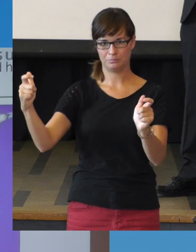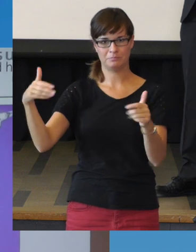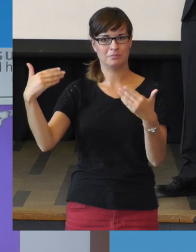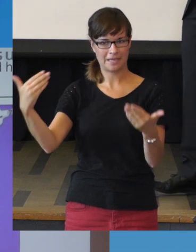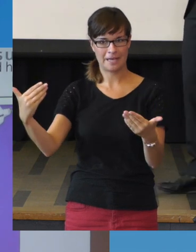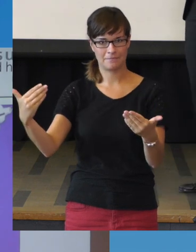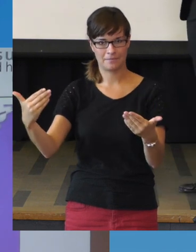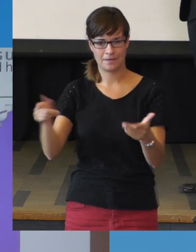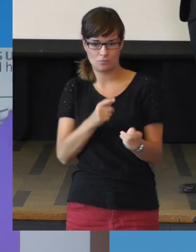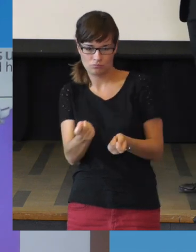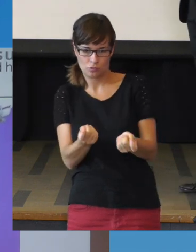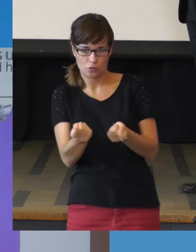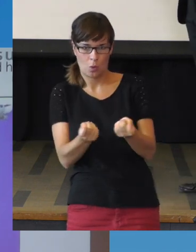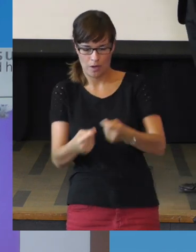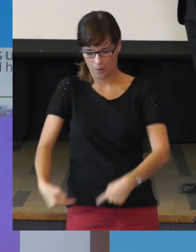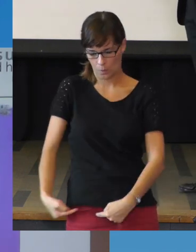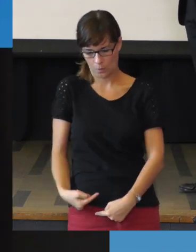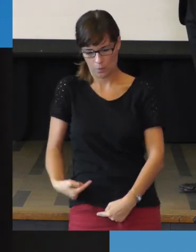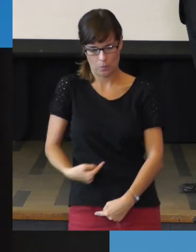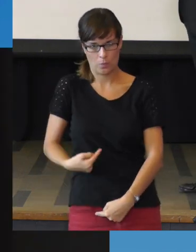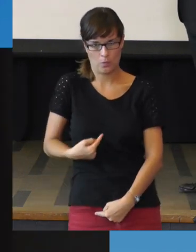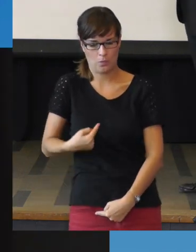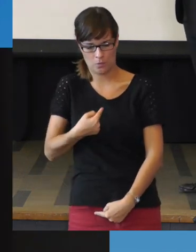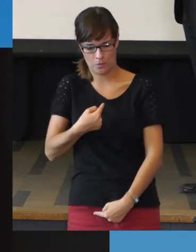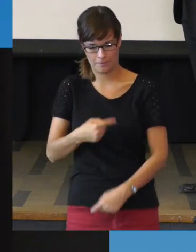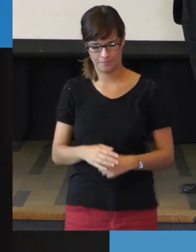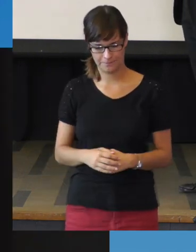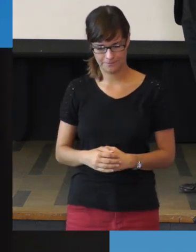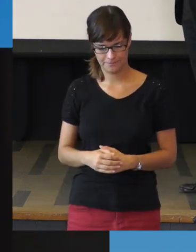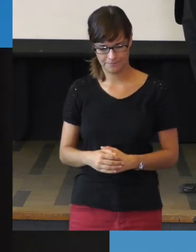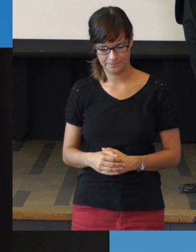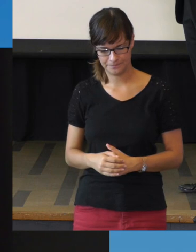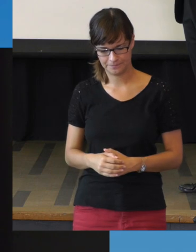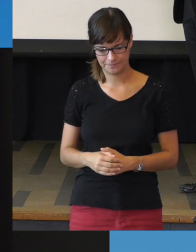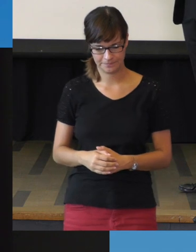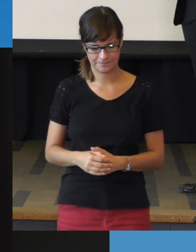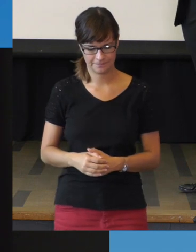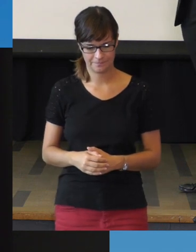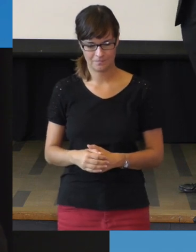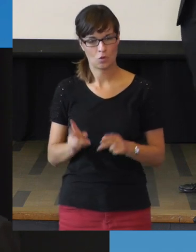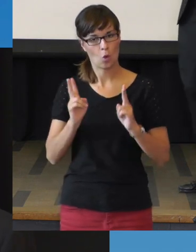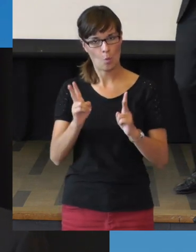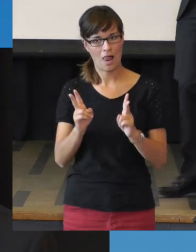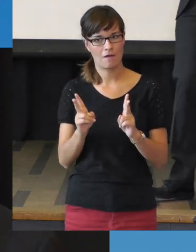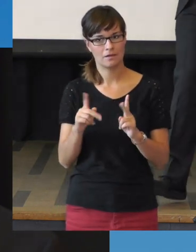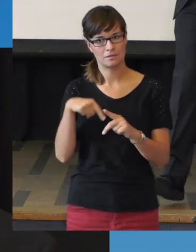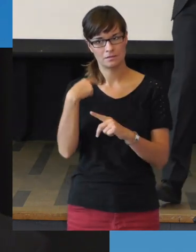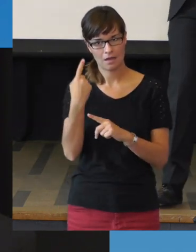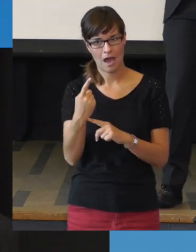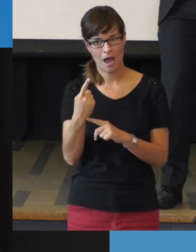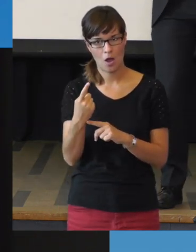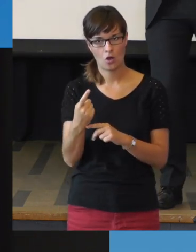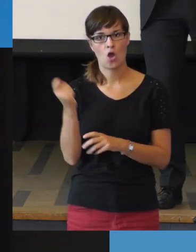das System steuern können und führen können. Hier vorne ist der Clip. Und normalerweise geht man bei diesem System nicht